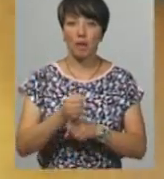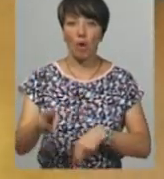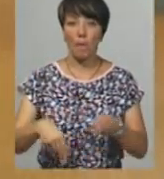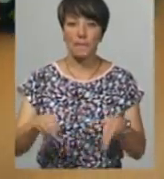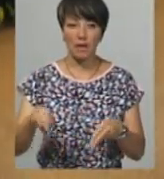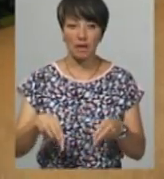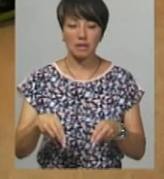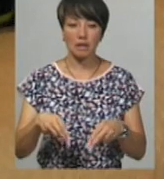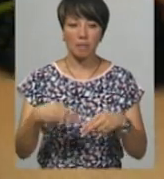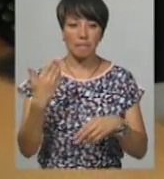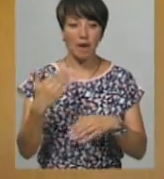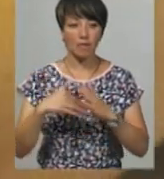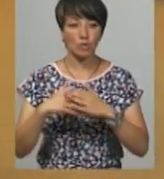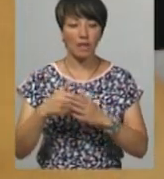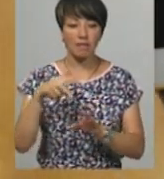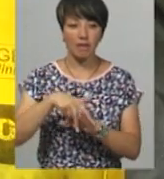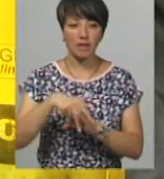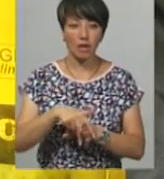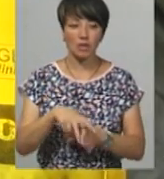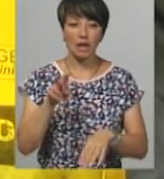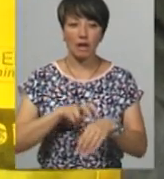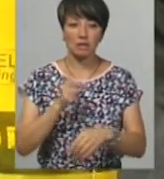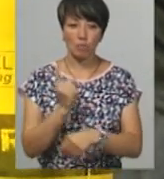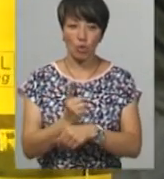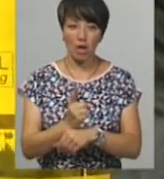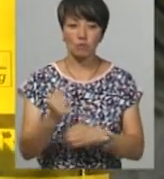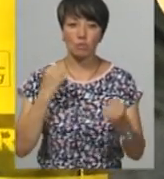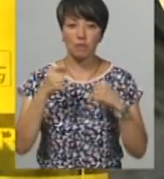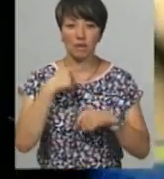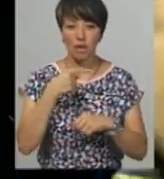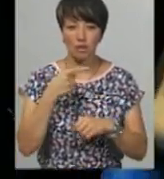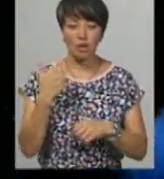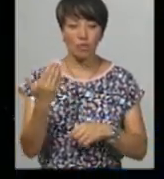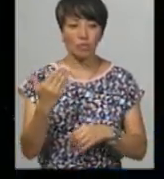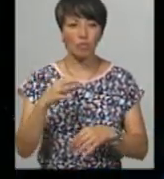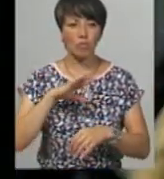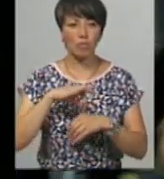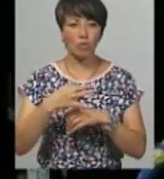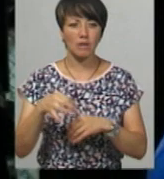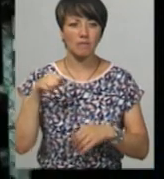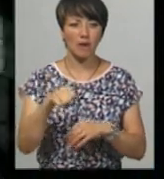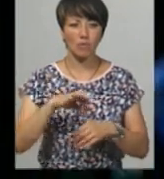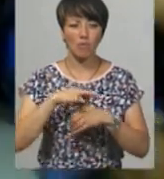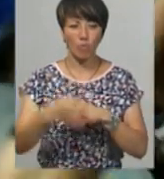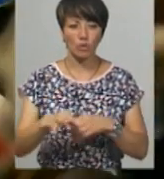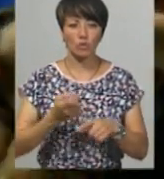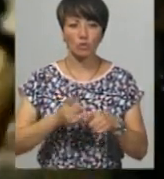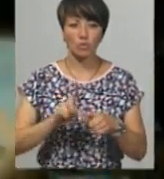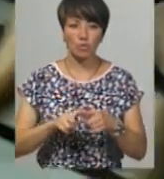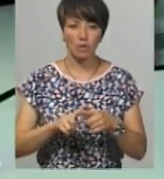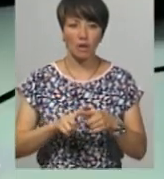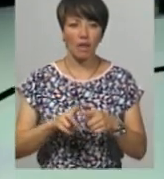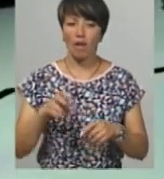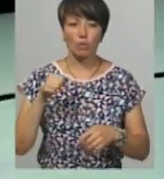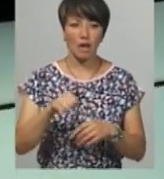операцію на правій руці. Тепер навантажувати організм лікарі забороняють. Спортсмен каже, правиця боліла, вдаряти неї було боляче, тому віддавав перевагу